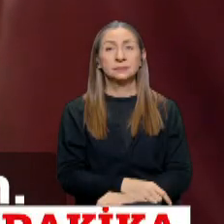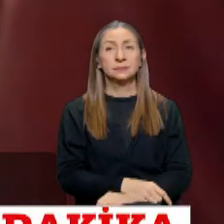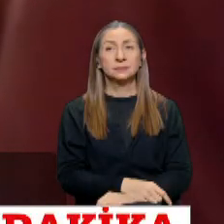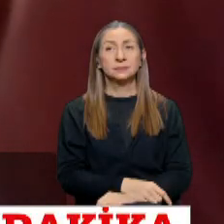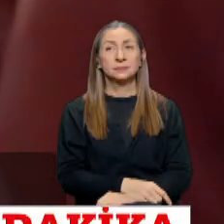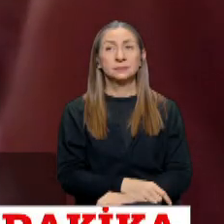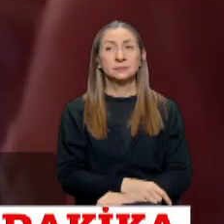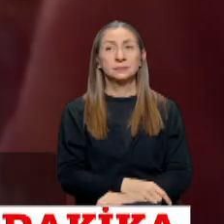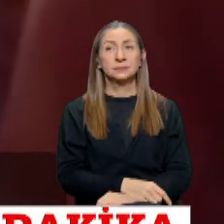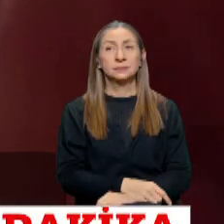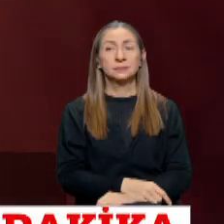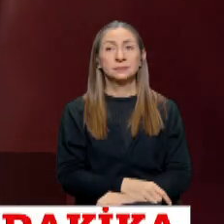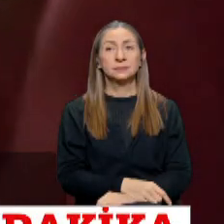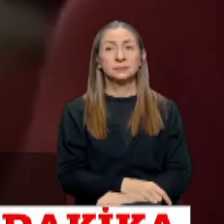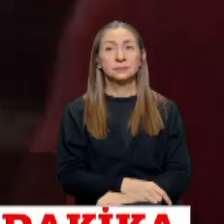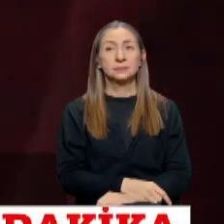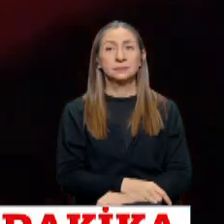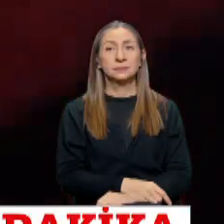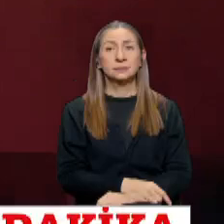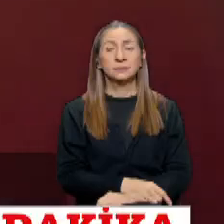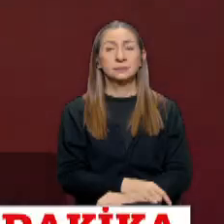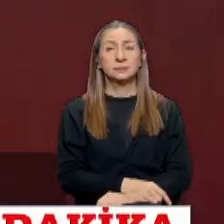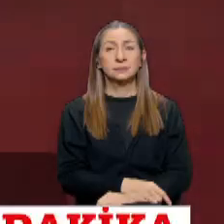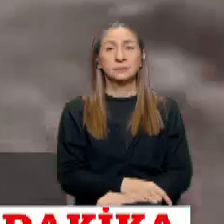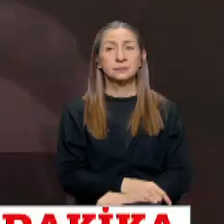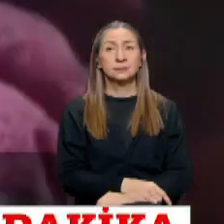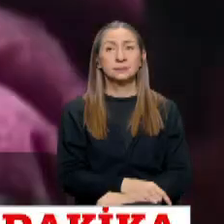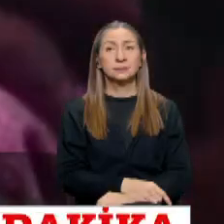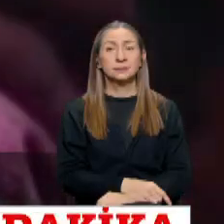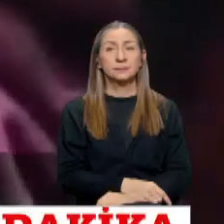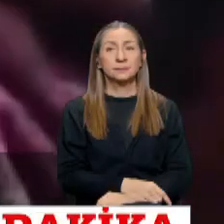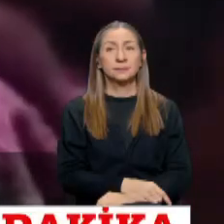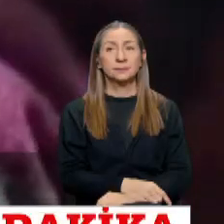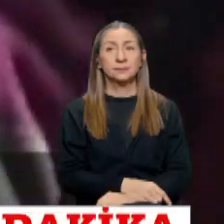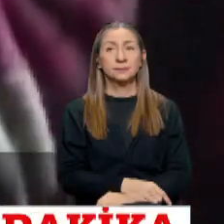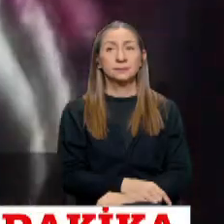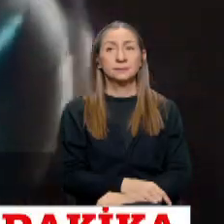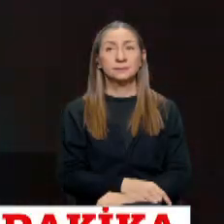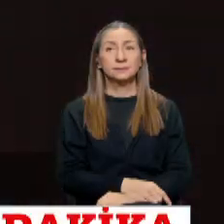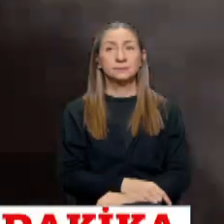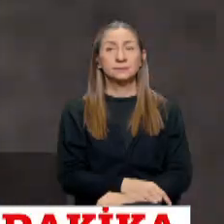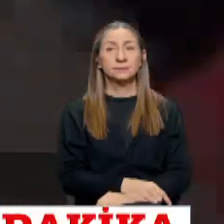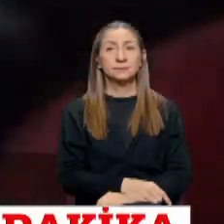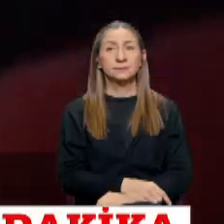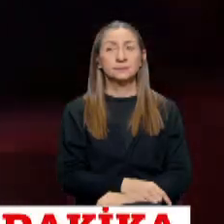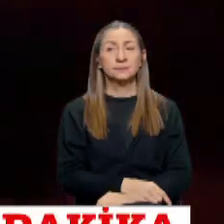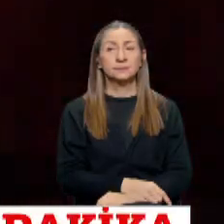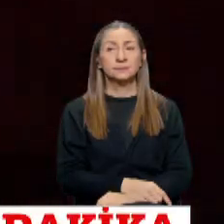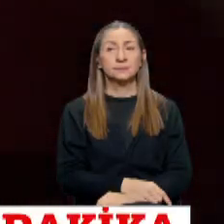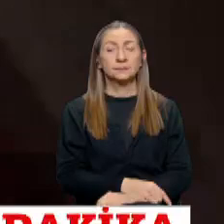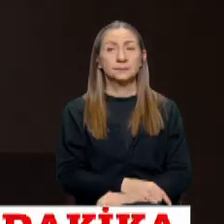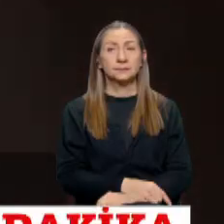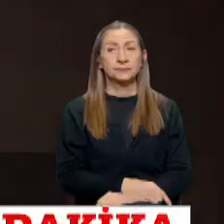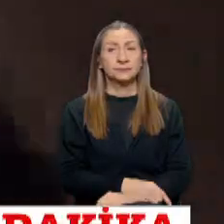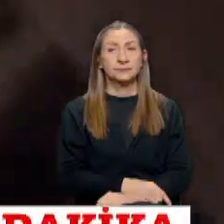Bundan sonra rahatsın. Nahide Hanım bizi çok güzel ağırladın evine. Daha kek yiyeceğiz biz. Haydi. 1, 2, 3. Ağır ağır, yavaş